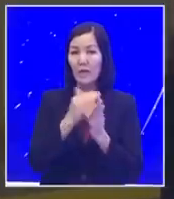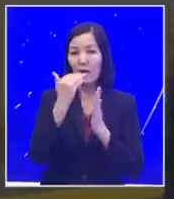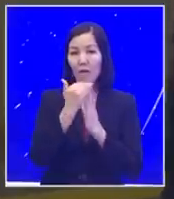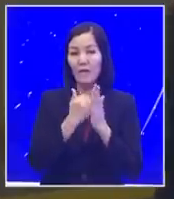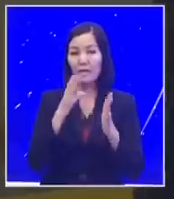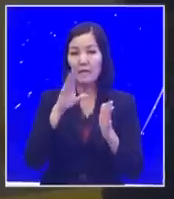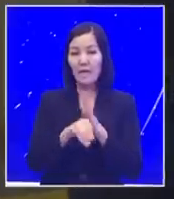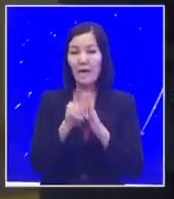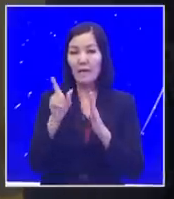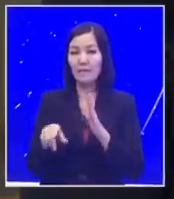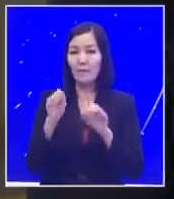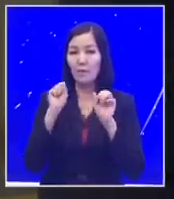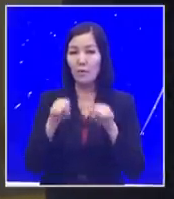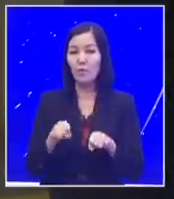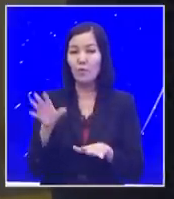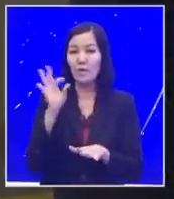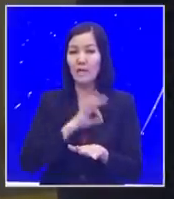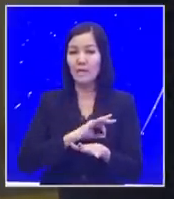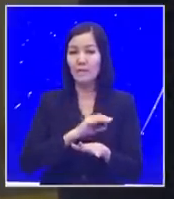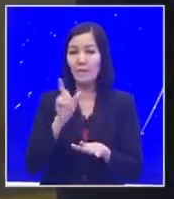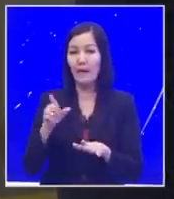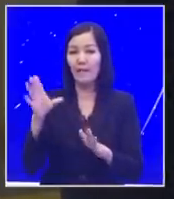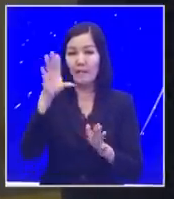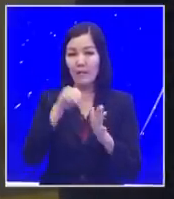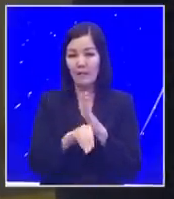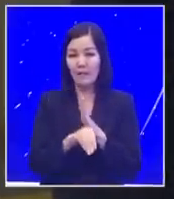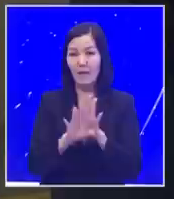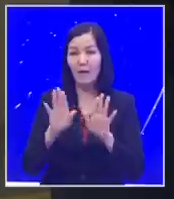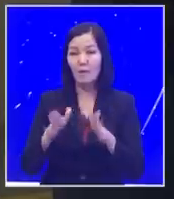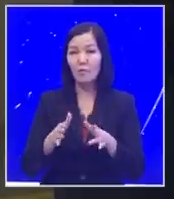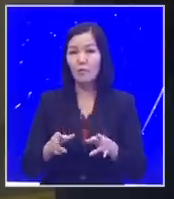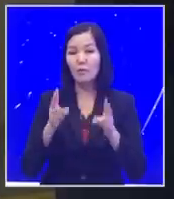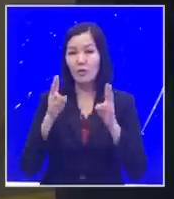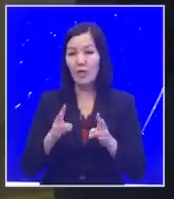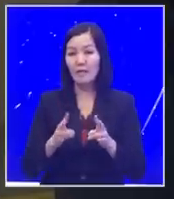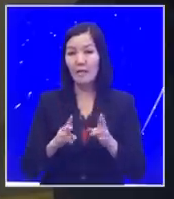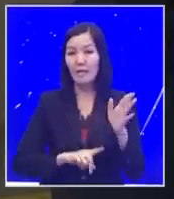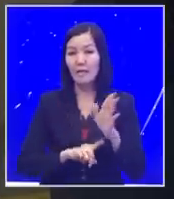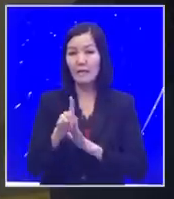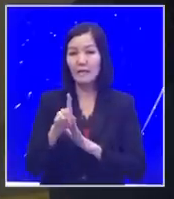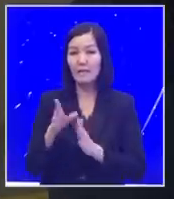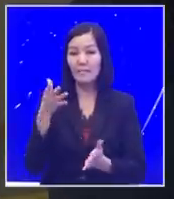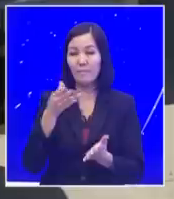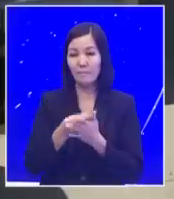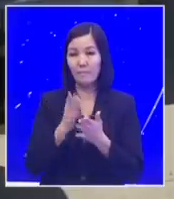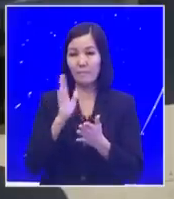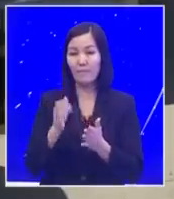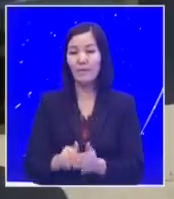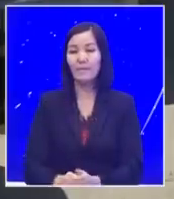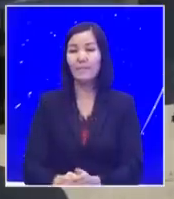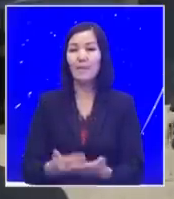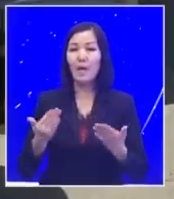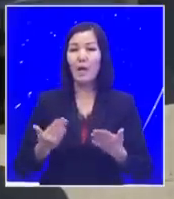азаматтық құқықтық жауапкершіліктен кірісі барлар кіреді. Әлеуметтік төлем төтенше жағдай енгізілген күннен бастап тағайындалады.